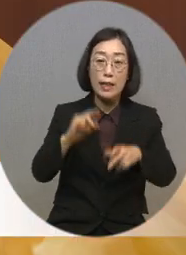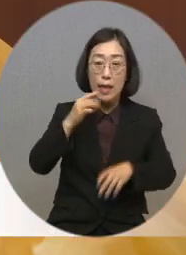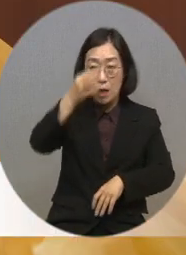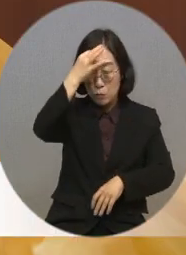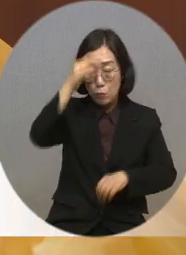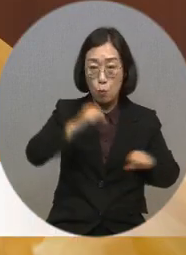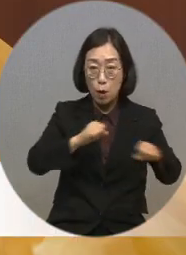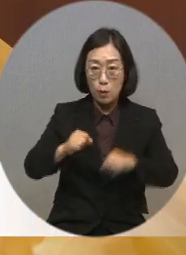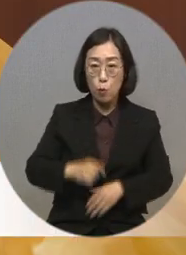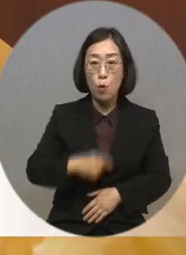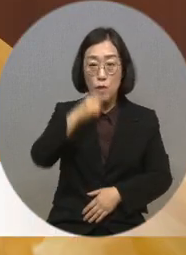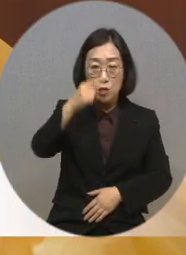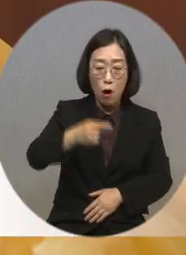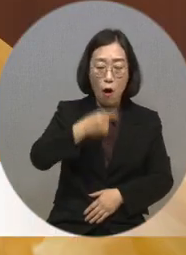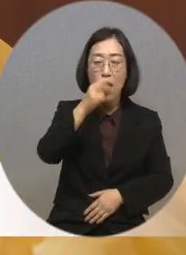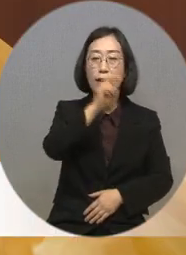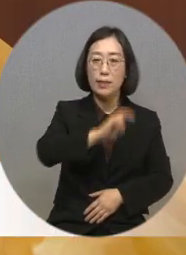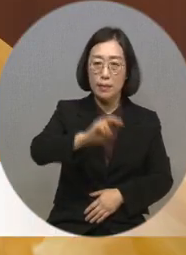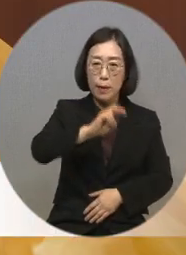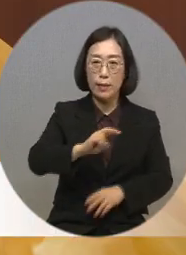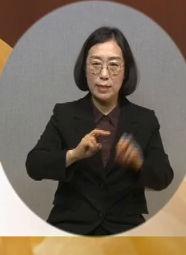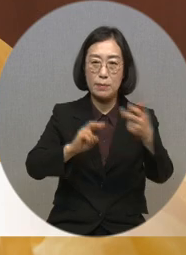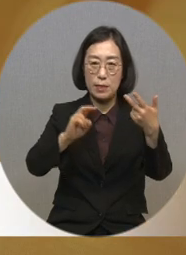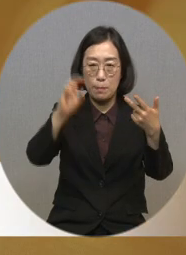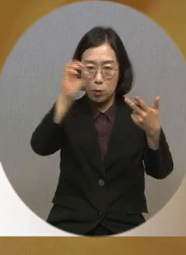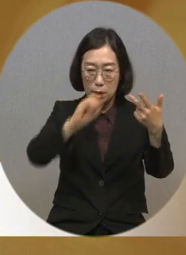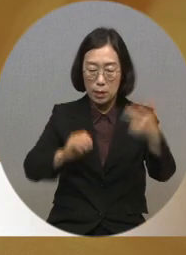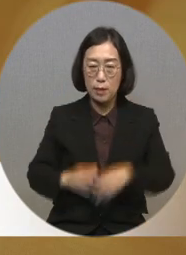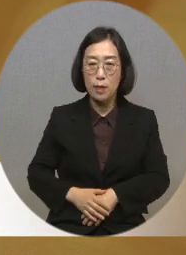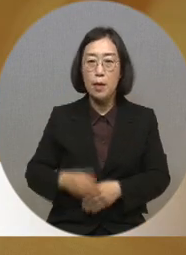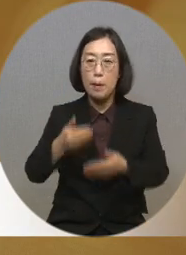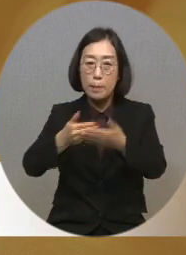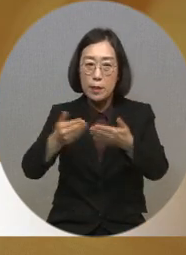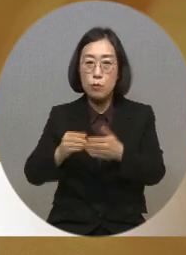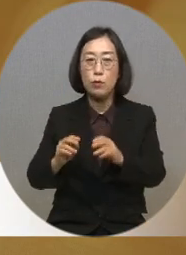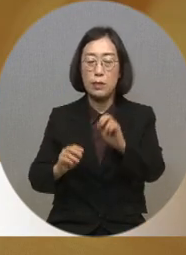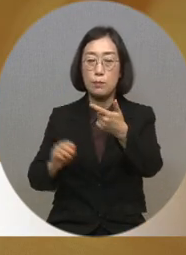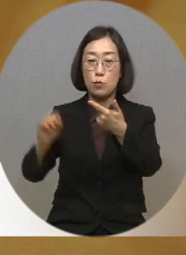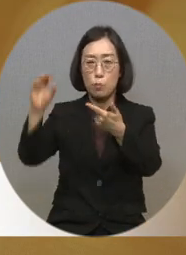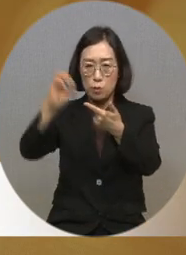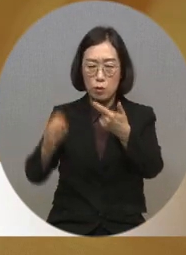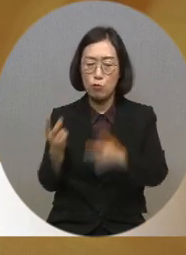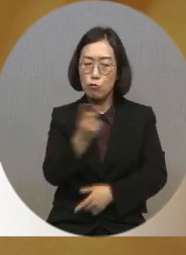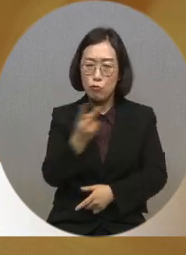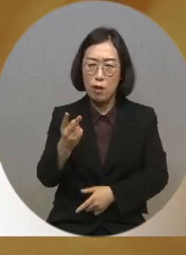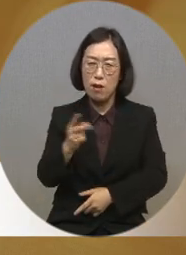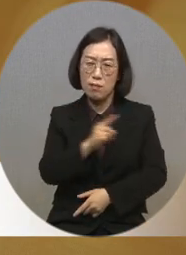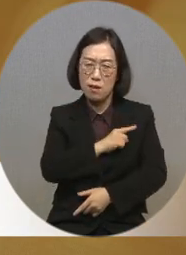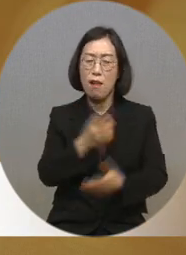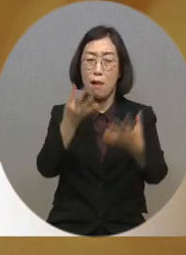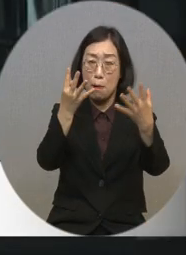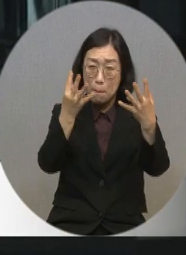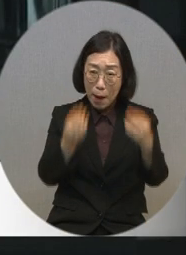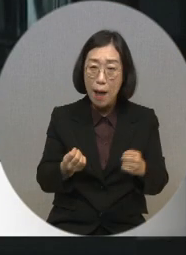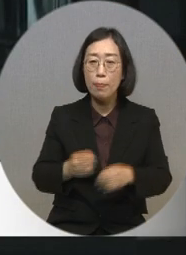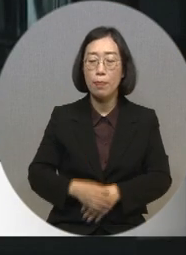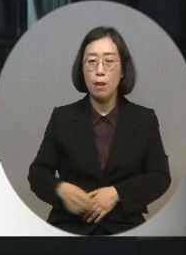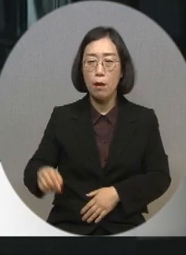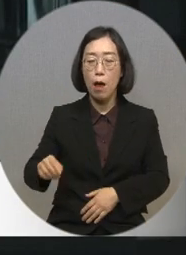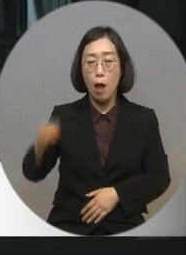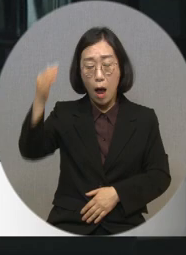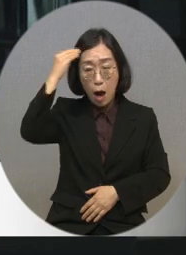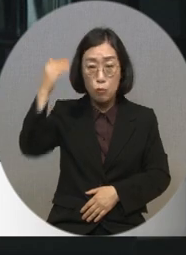비율은 서양음악 27.2% 미술 26.8% 두 분야가 압도적이었고 국학